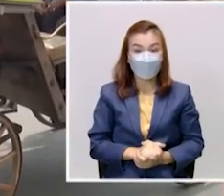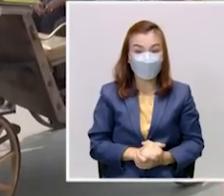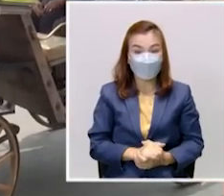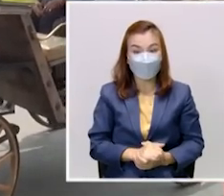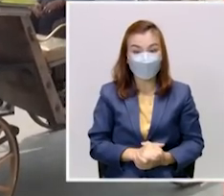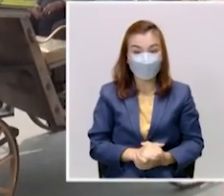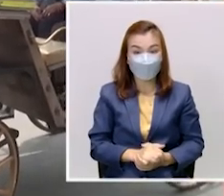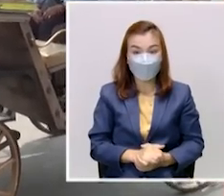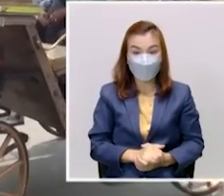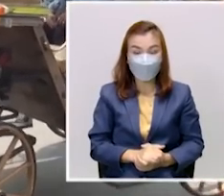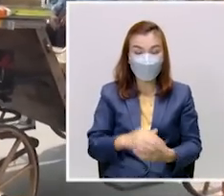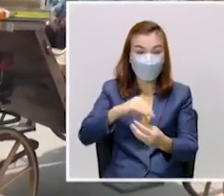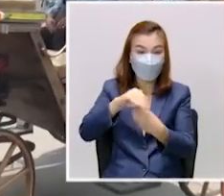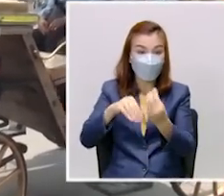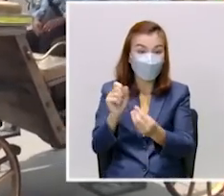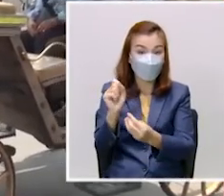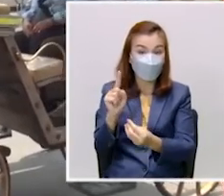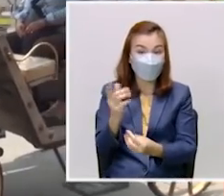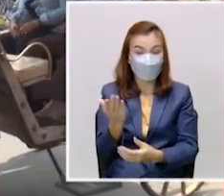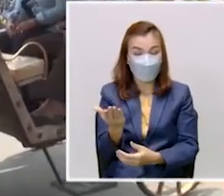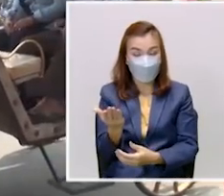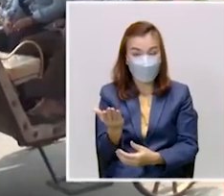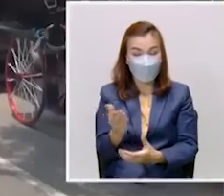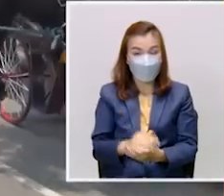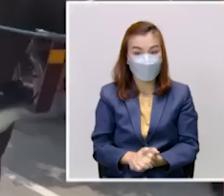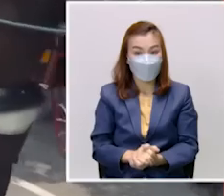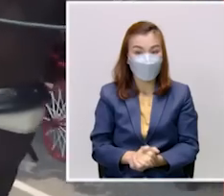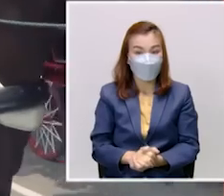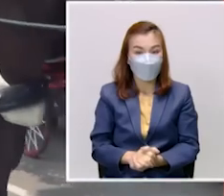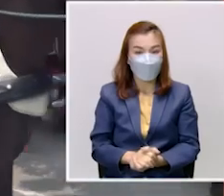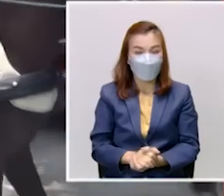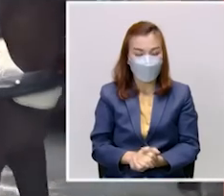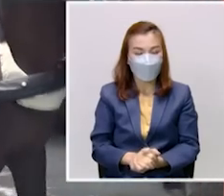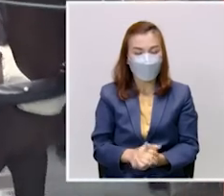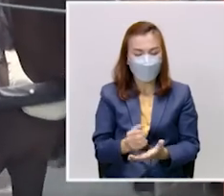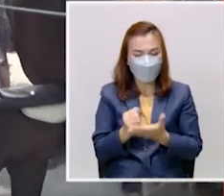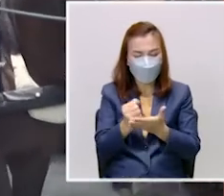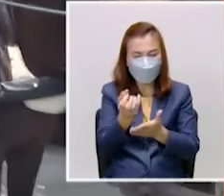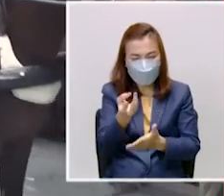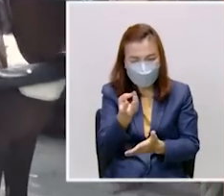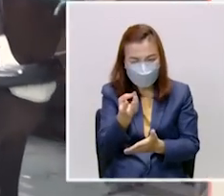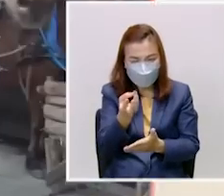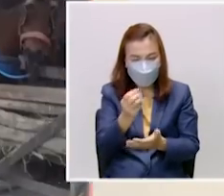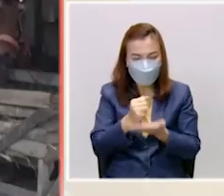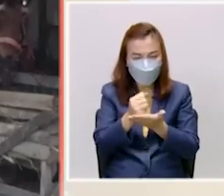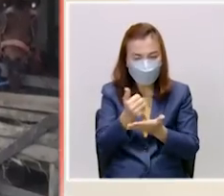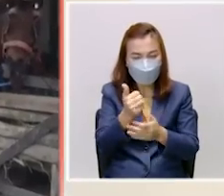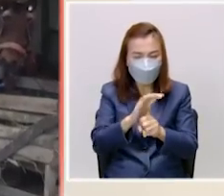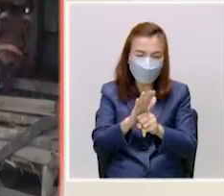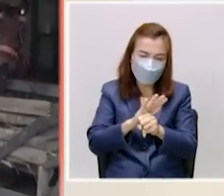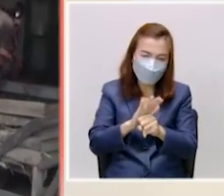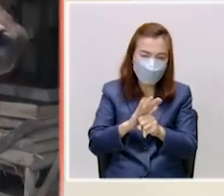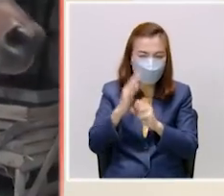ทำให้ภาคธุรกิจเนี่ยก็จะต่อลมหายใจนิดหน่อยนะมีความหวังมากขึ้นเนี่ยจิตวิทยานะ